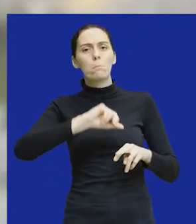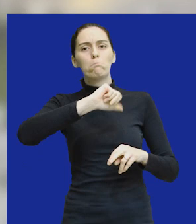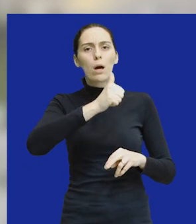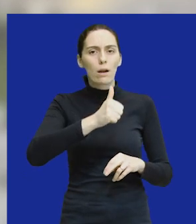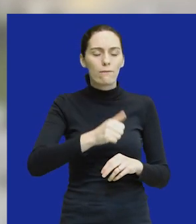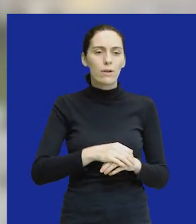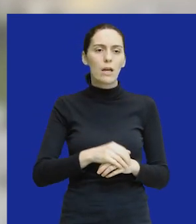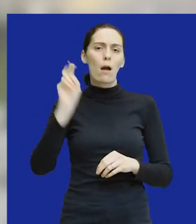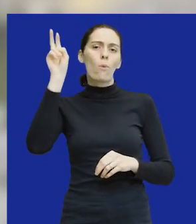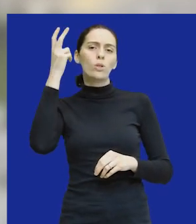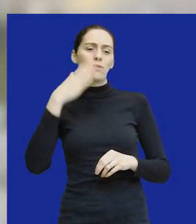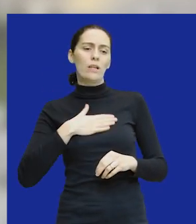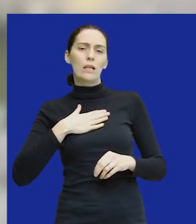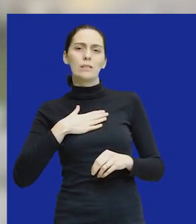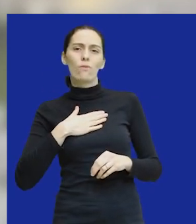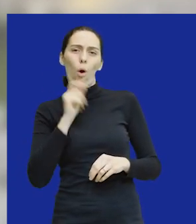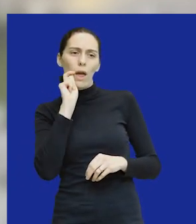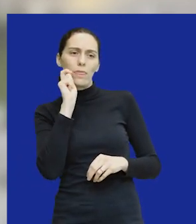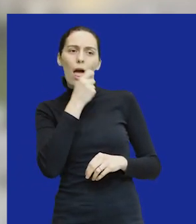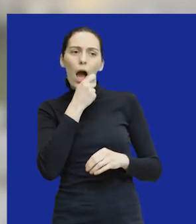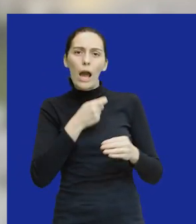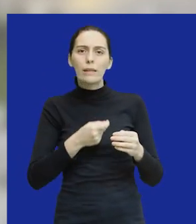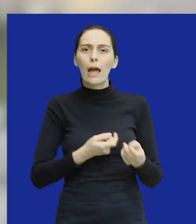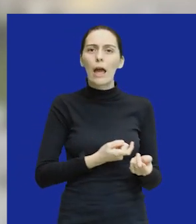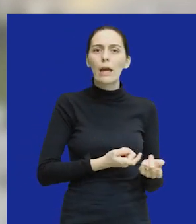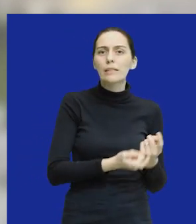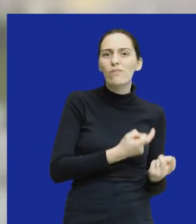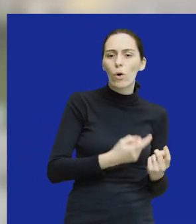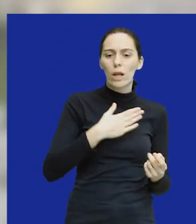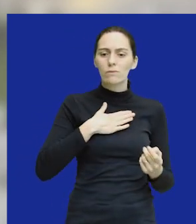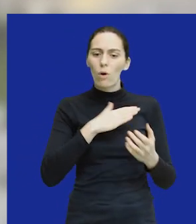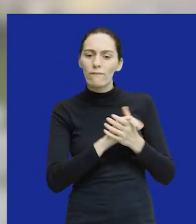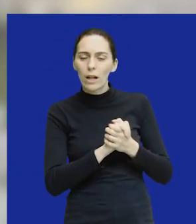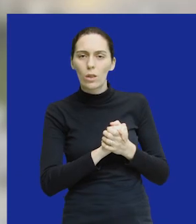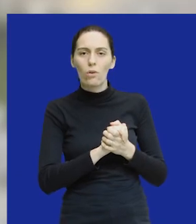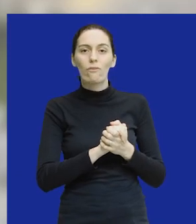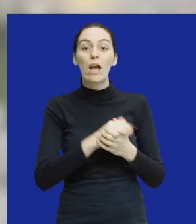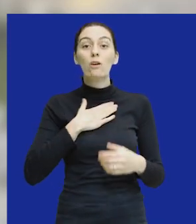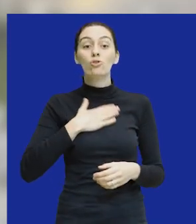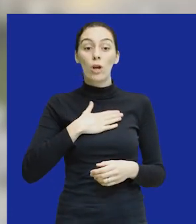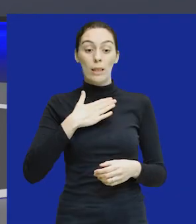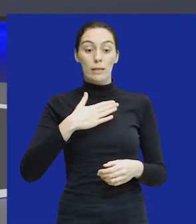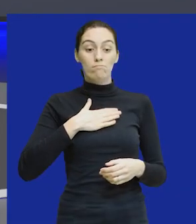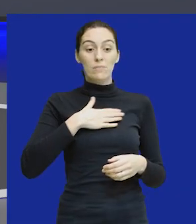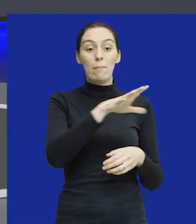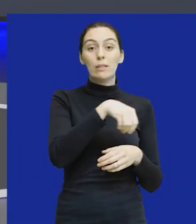svak se poziva na neke svoje anonimne izvore i frendove i želi na taj način sebi prikupiti